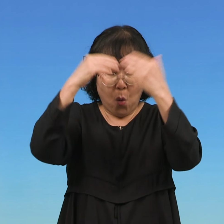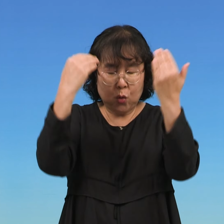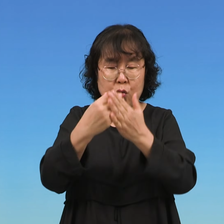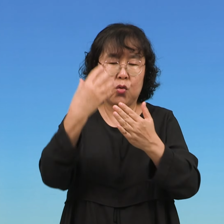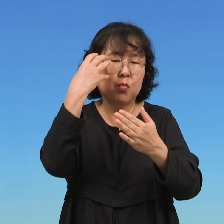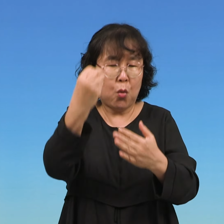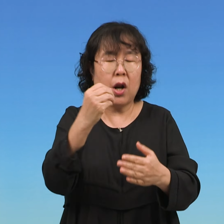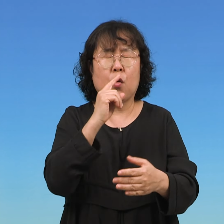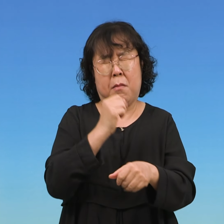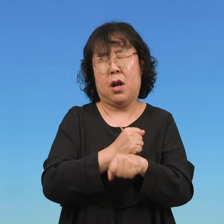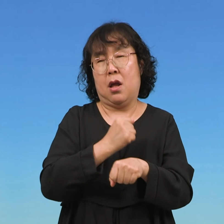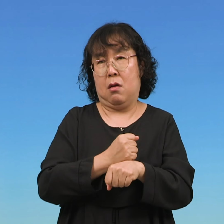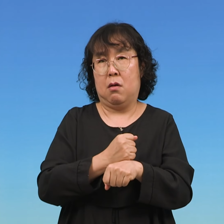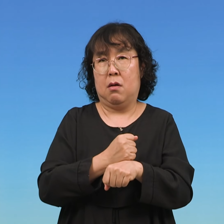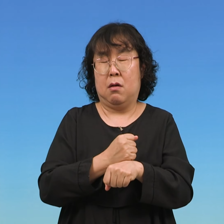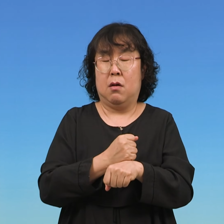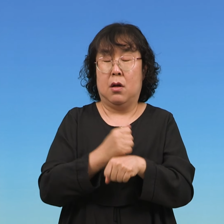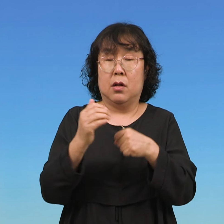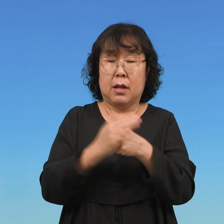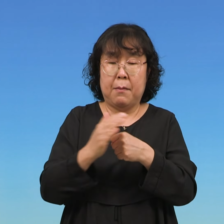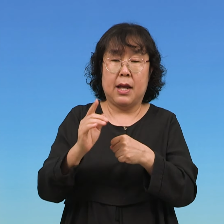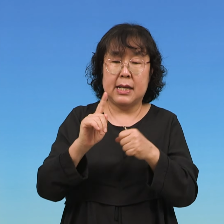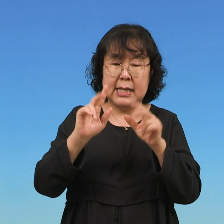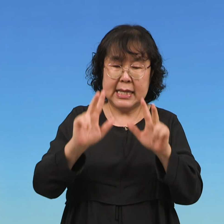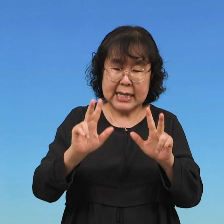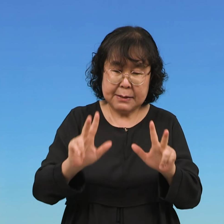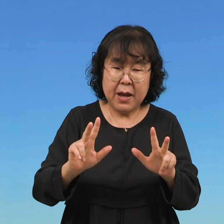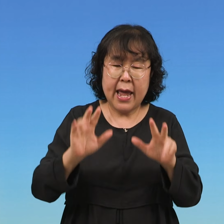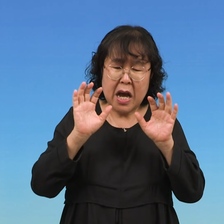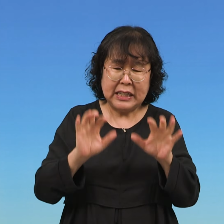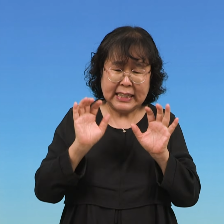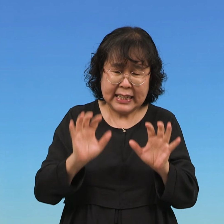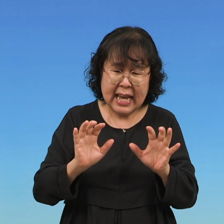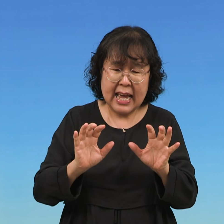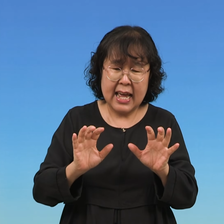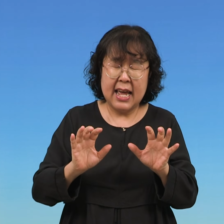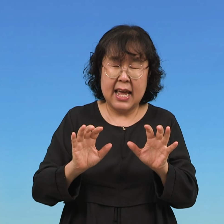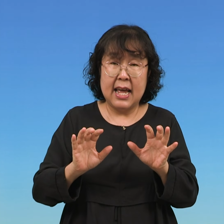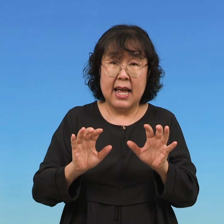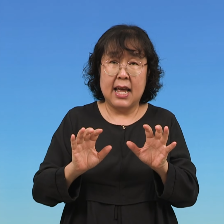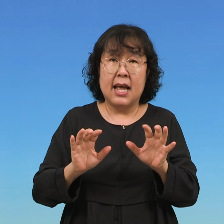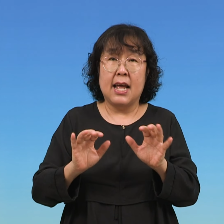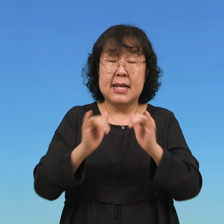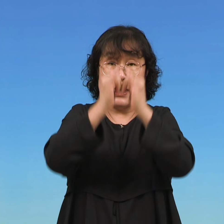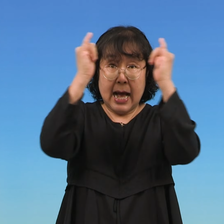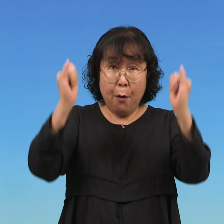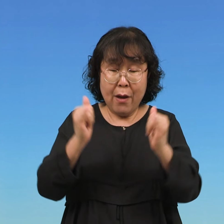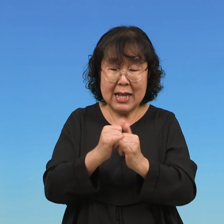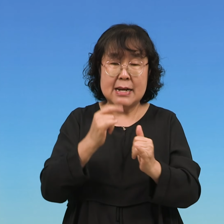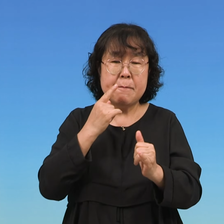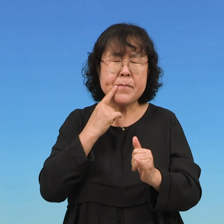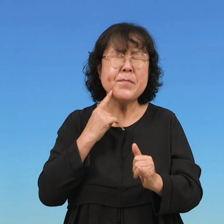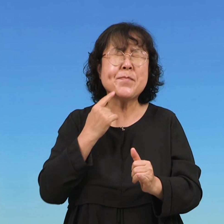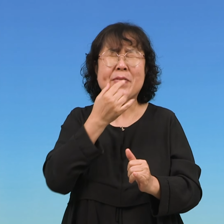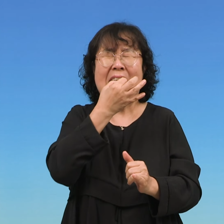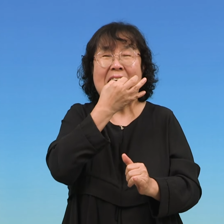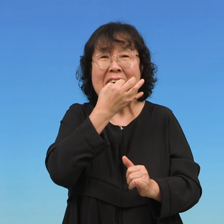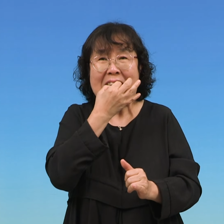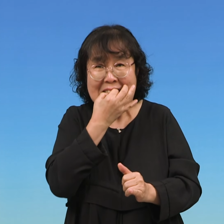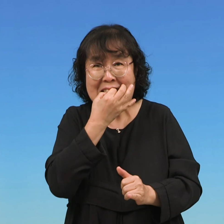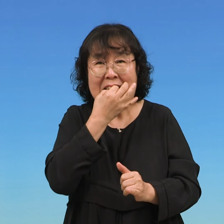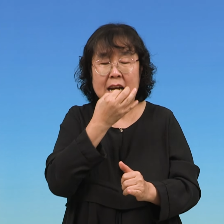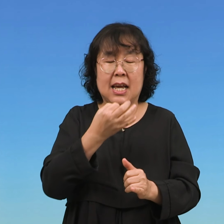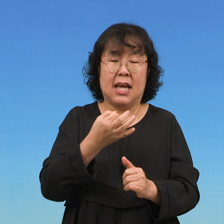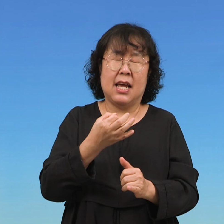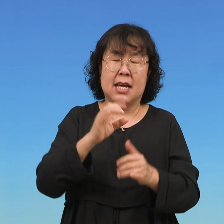몰라요 오늘이 시대는 탐욕의 도시에요 그리고 하여튼 눈 돌리면 거기에다 탐욕을 붙여